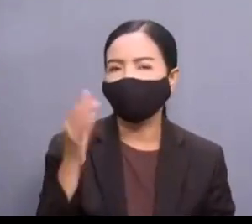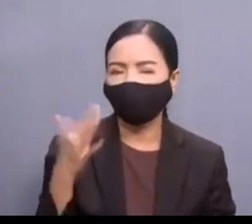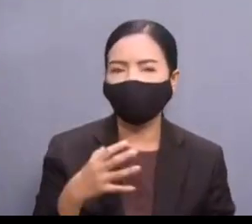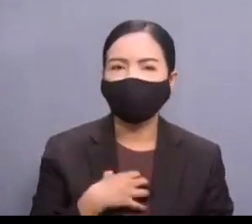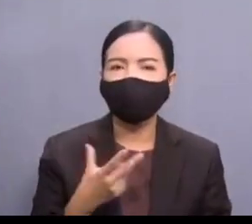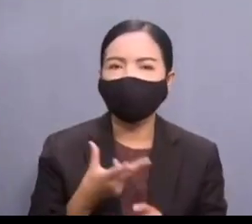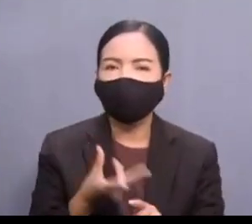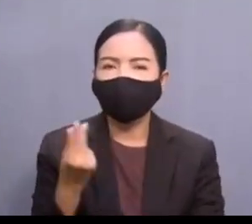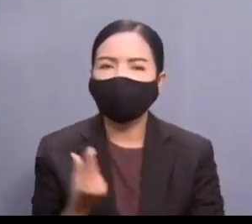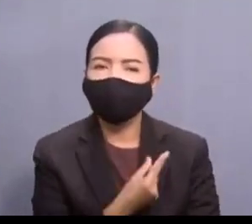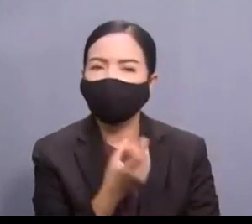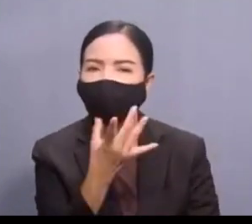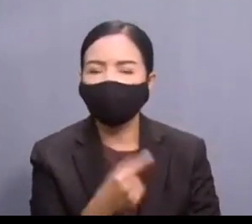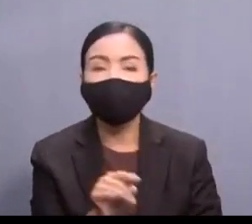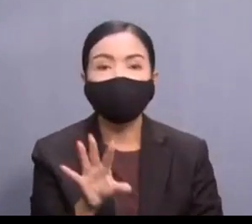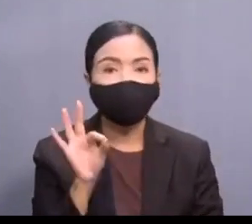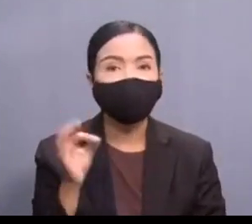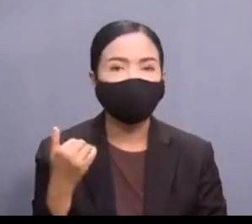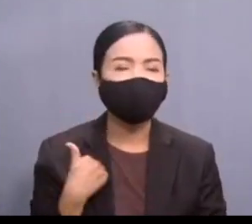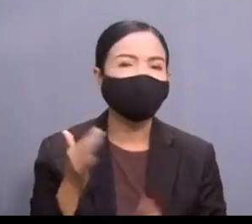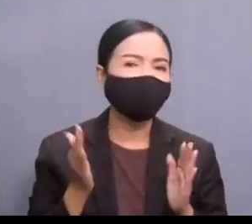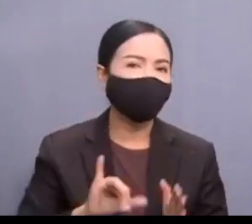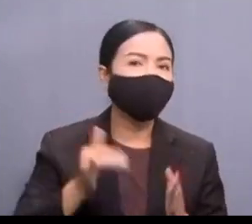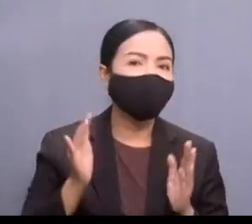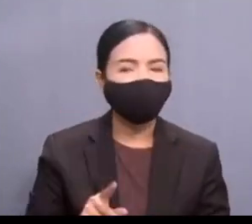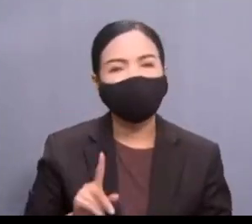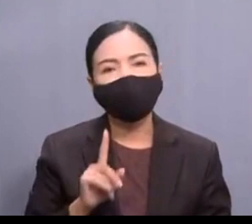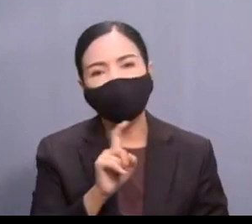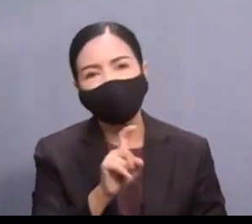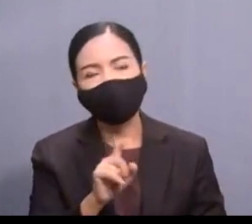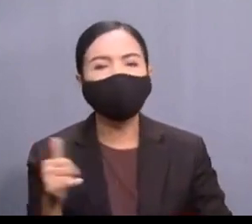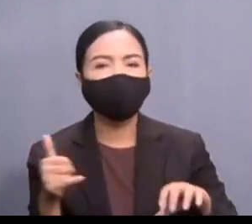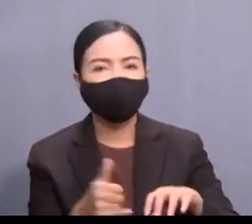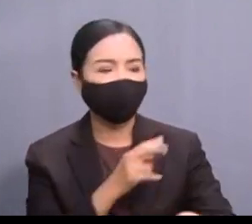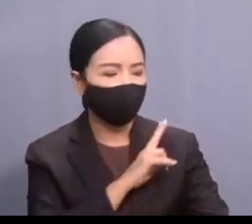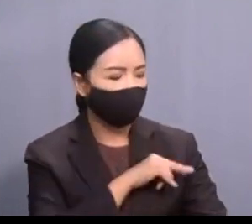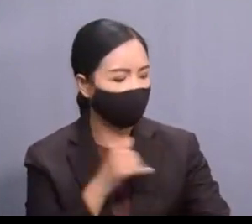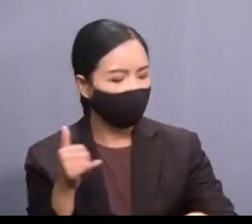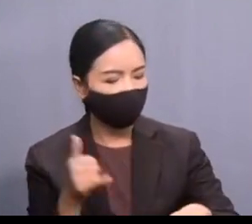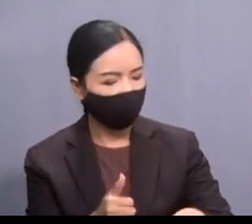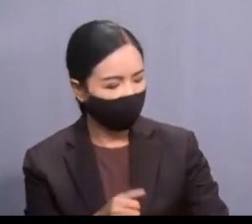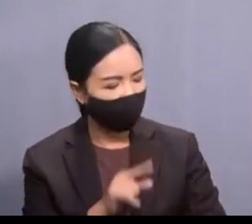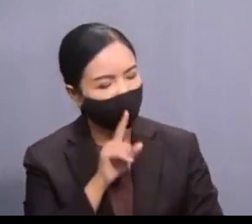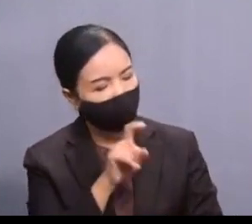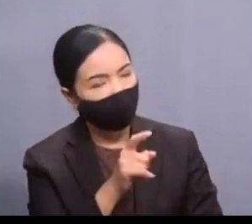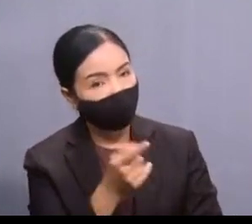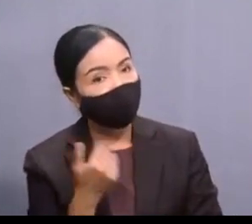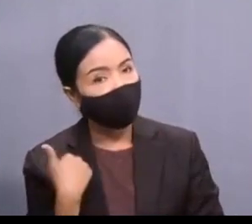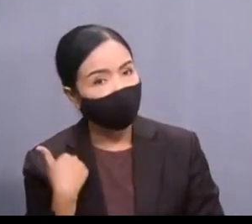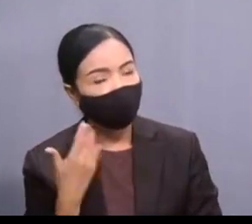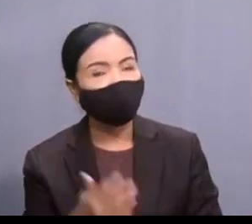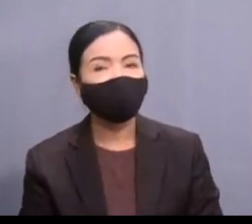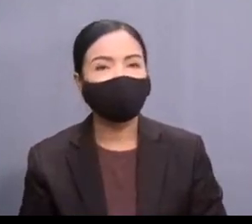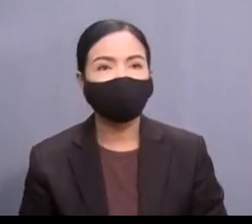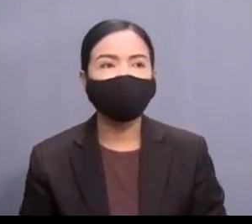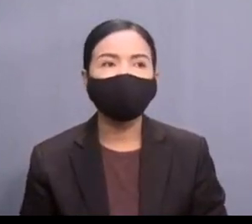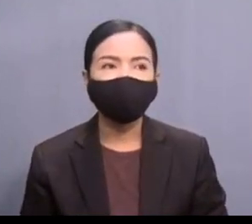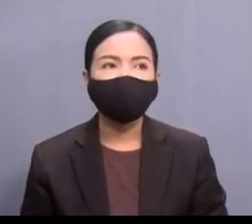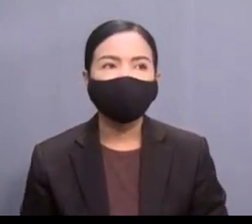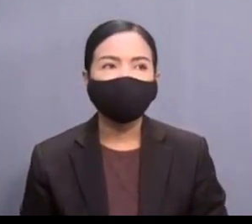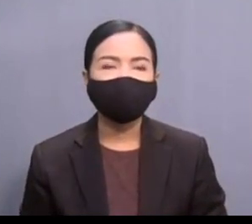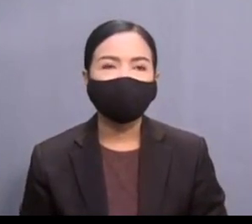ไปยังไงครับบางคนก็จะไปถามอาโรงพยาบาลที่ตัวเองรักษาอยู่นะครับว่าเออ